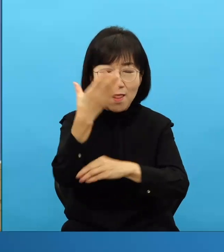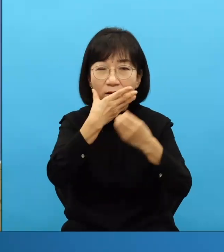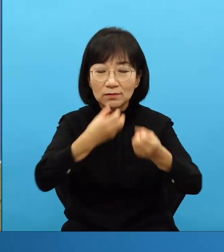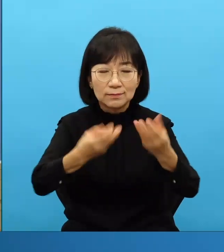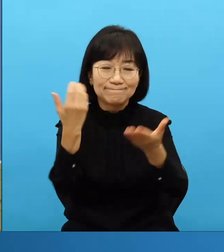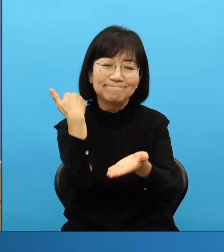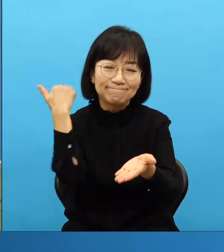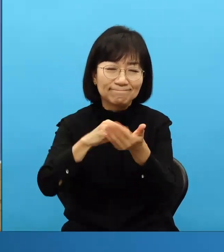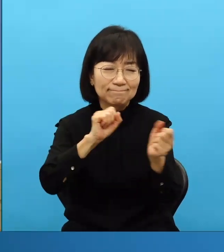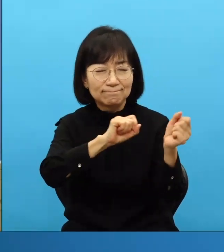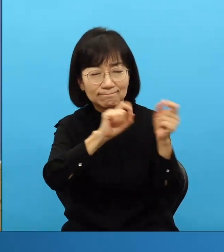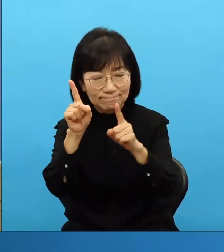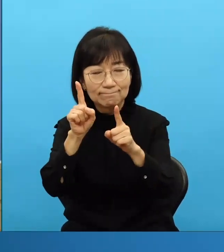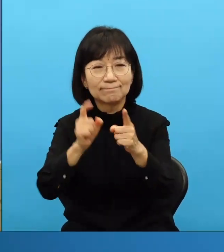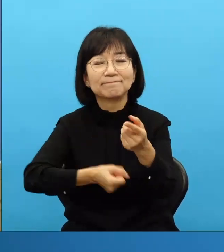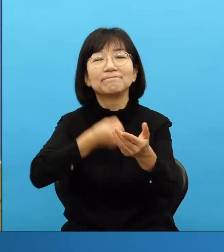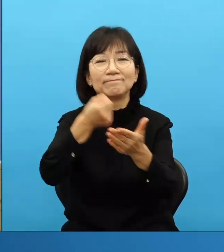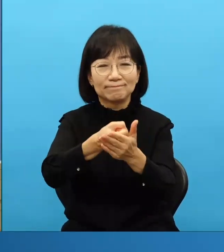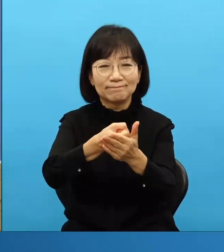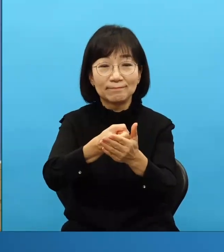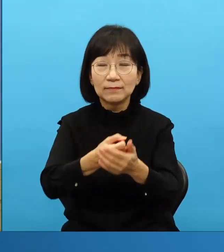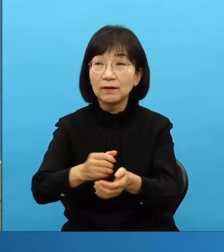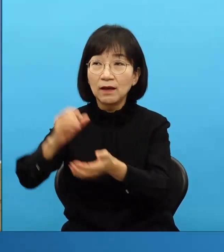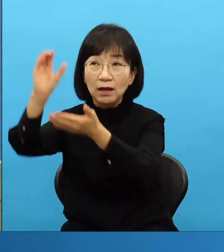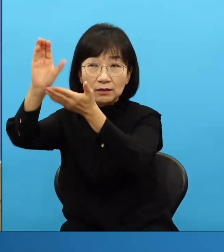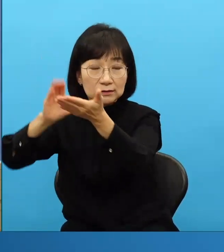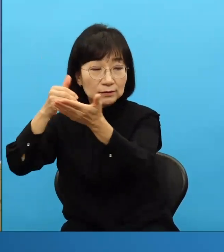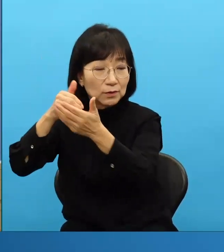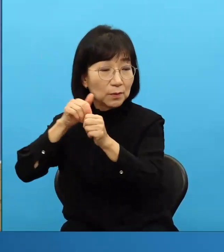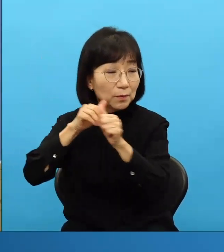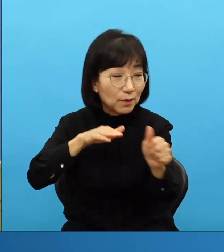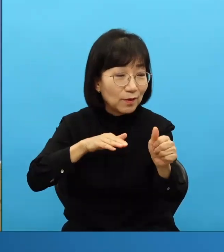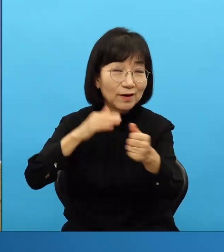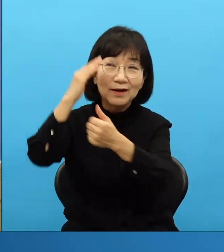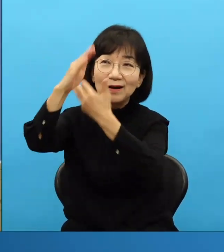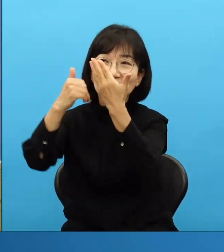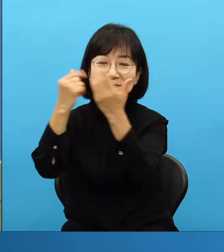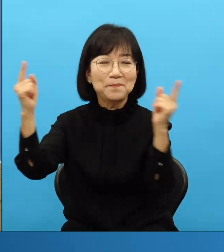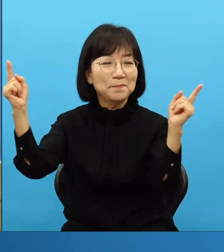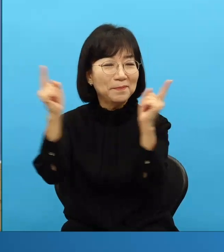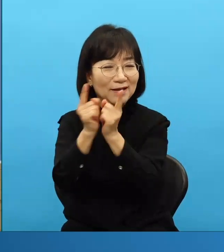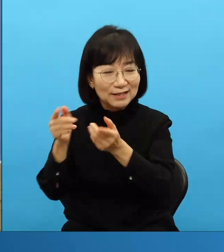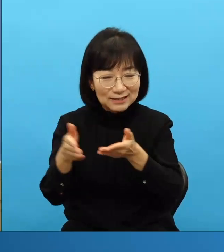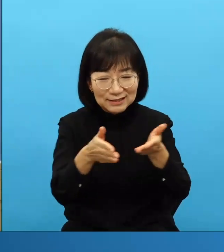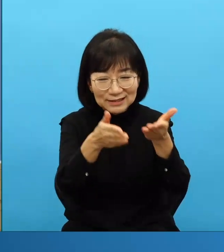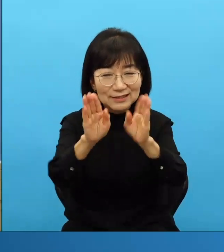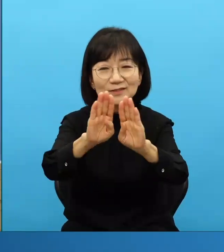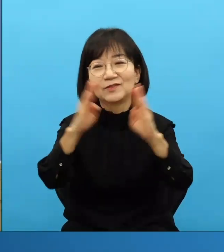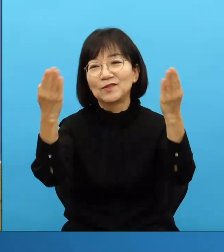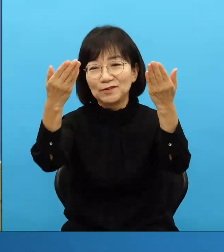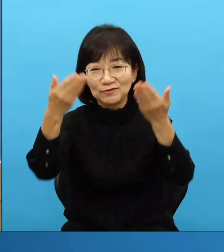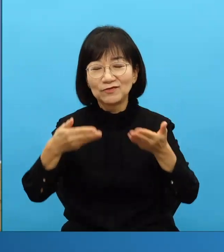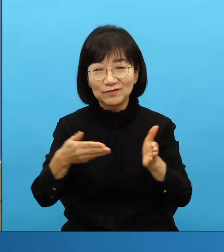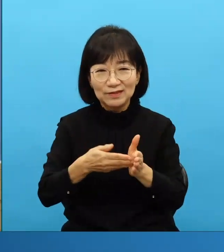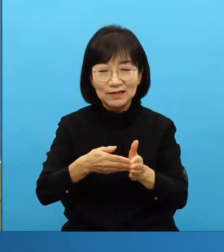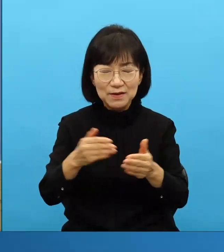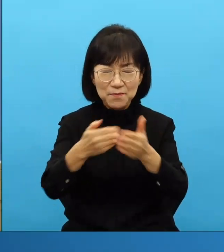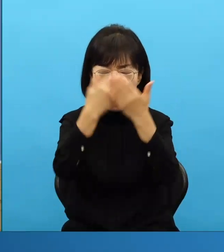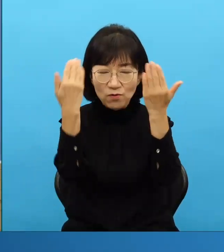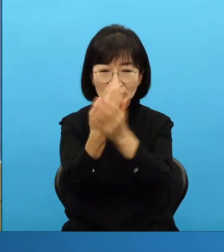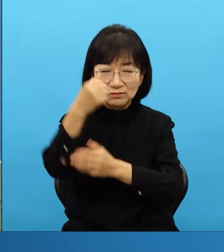original state. 그리스도를 통하여 하나님 만나는 길을 여셨어요. And through Christ, He has opened up the way to meet God. 모든 죄와 저주, 재앙의